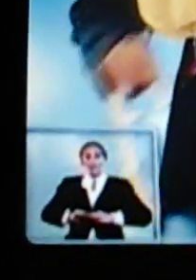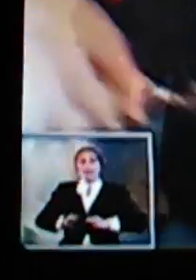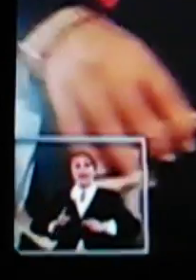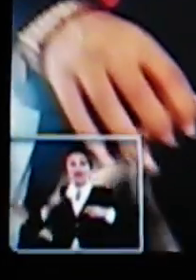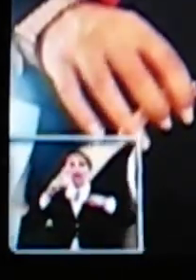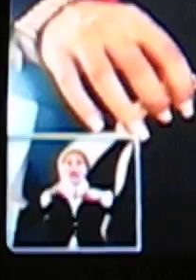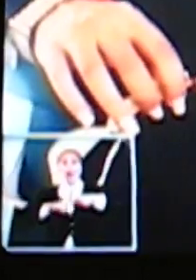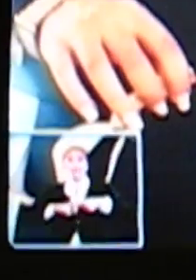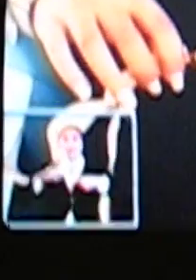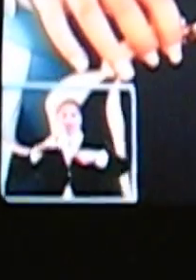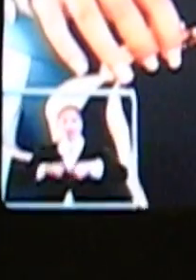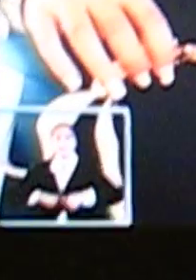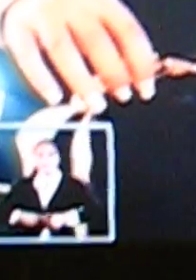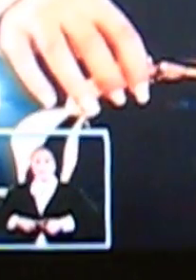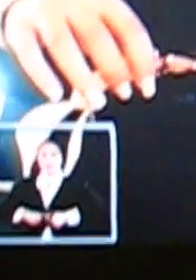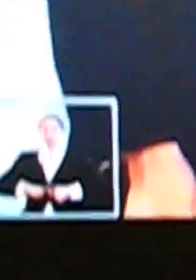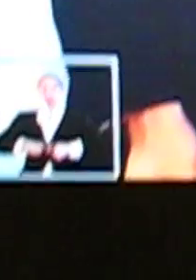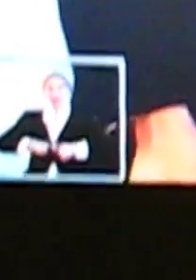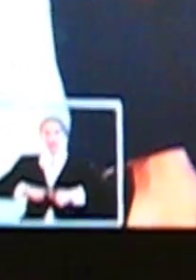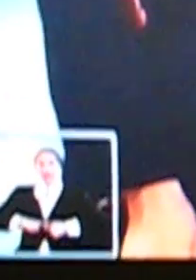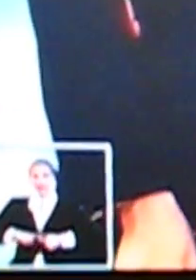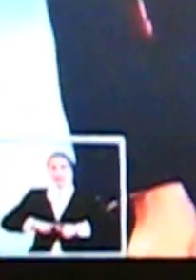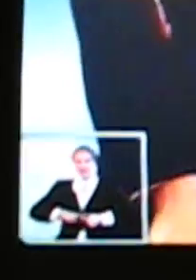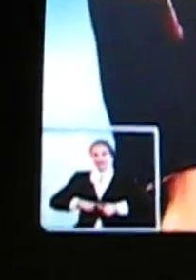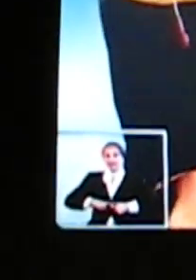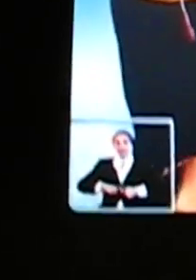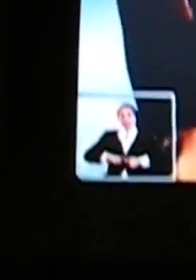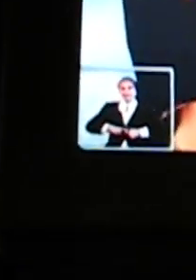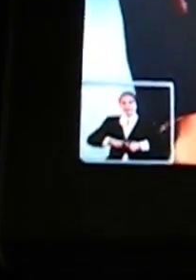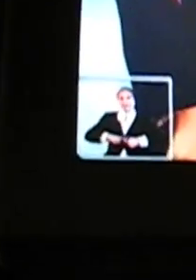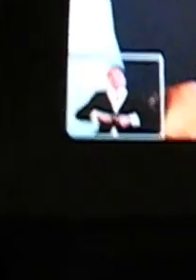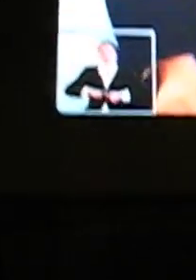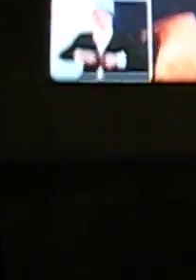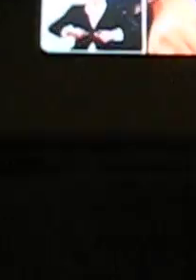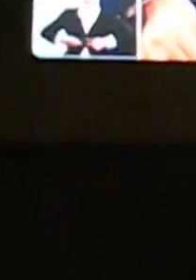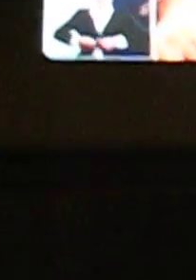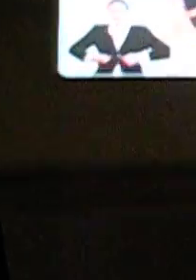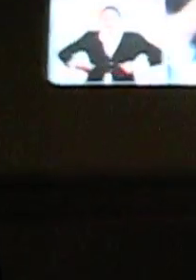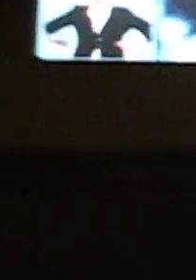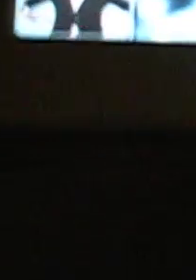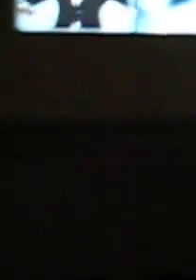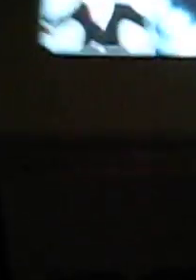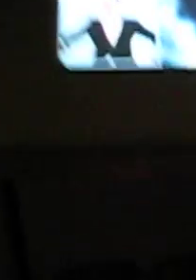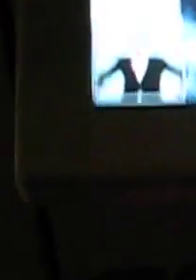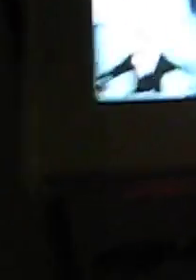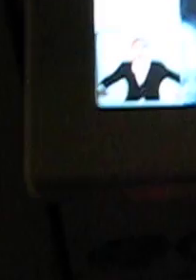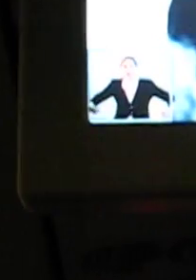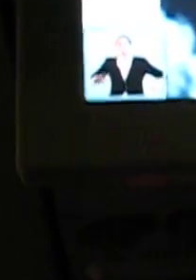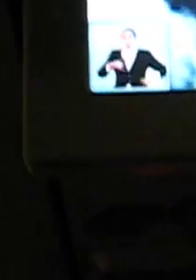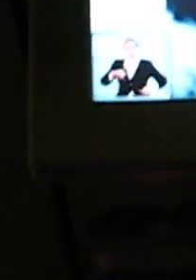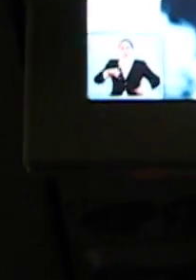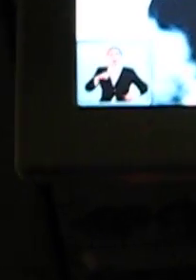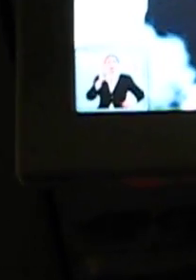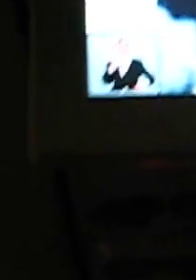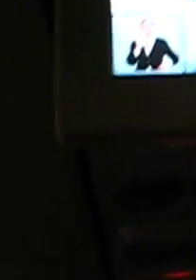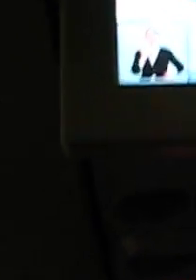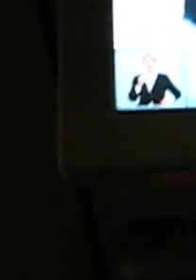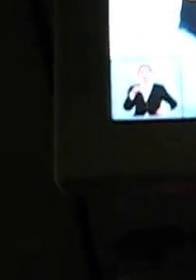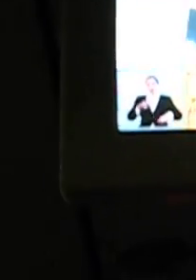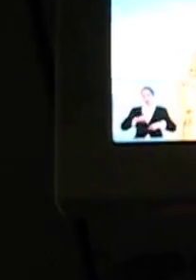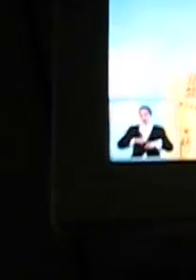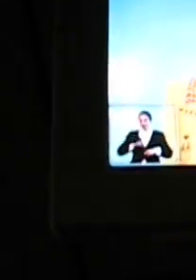لف الحزام حول الخصر، ثم قم بربطه بوضع المشبك في الحلقة. يشد طرفي الحزام حتى